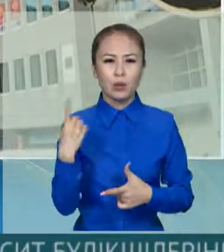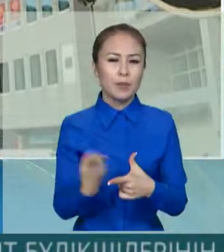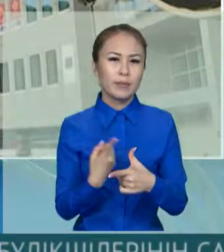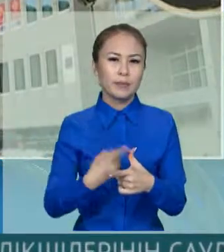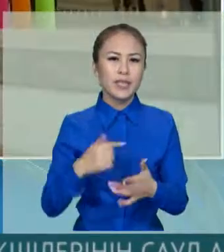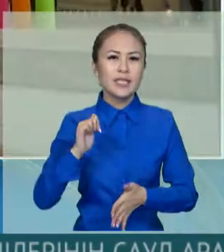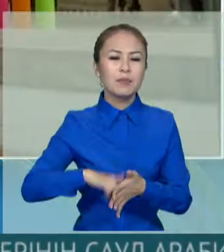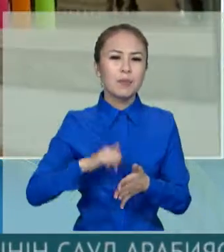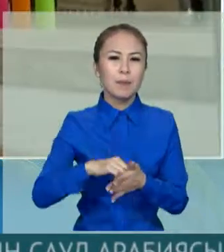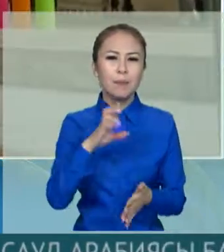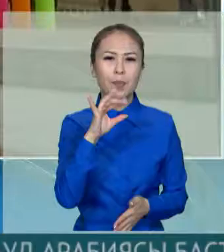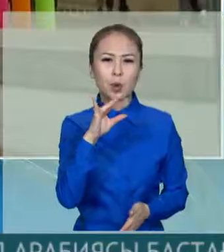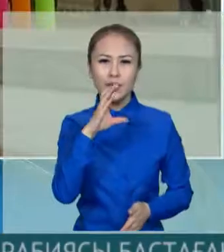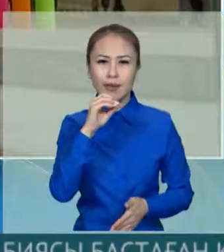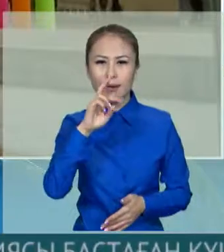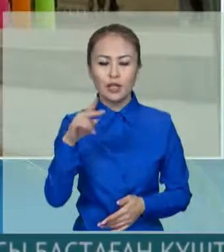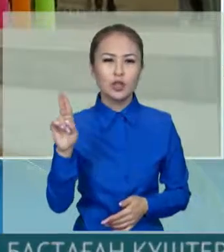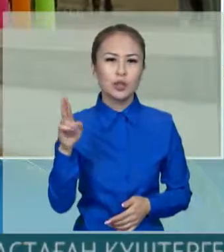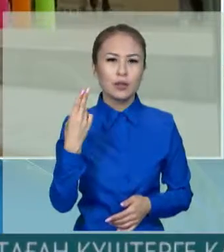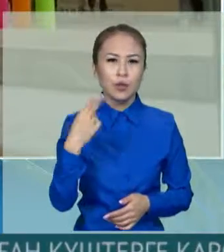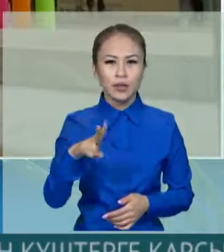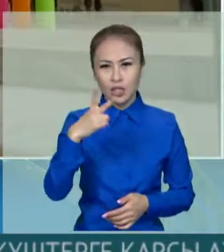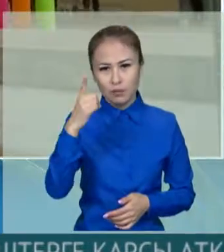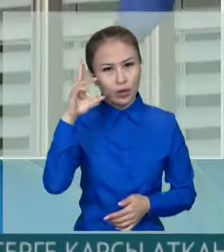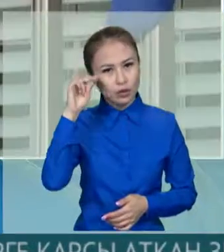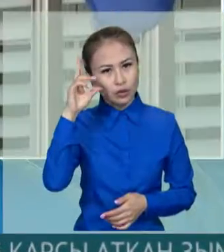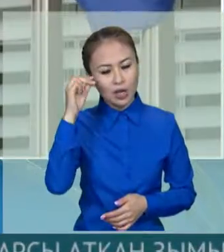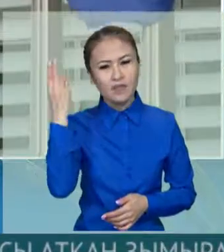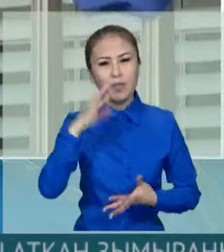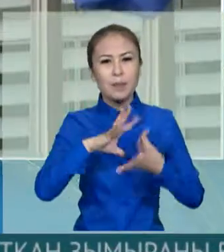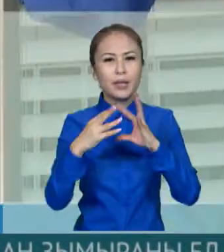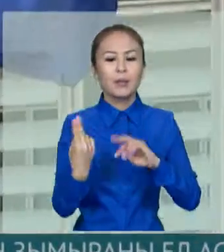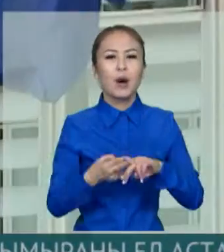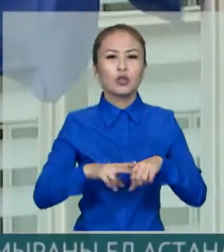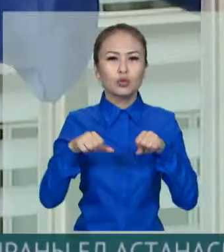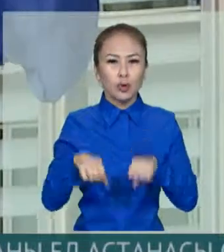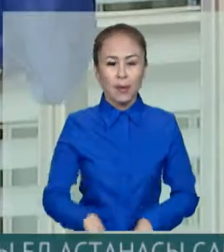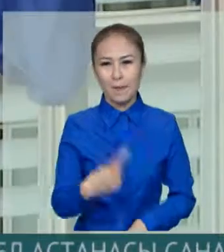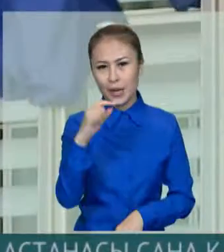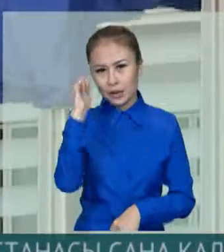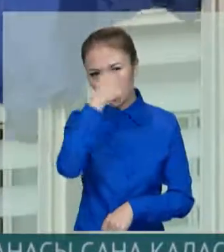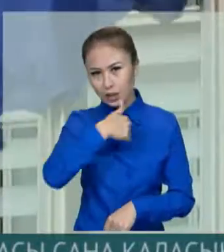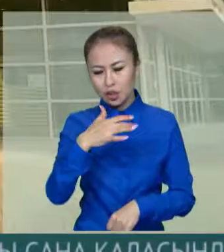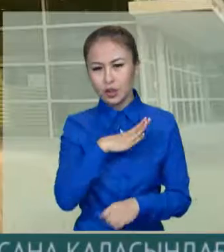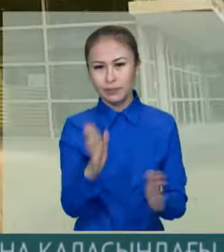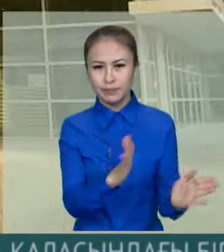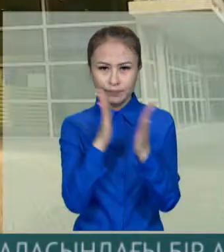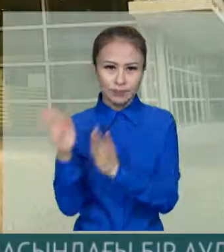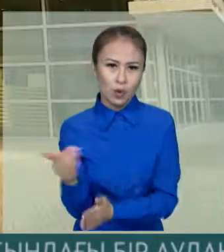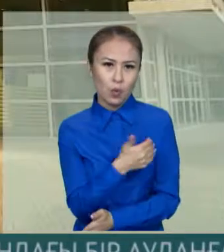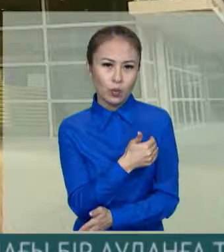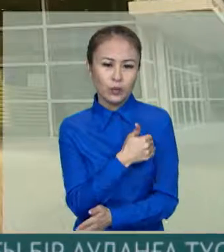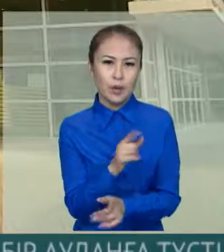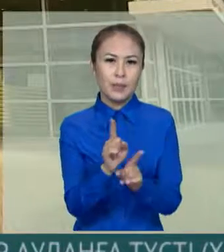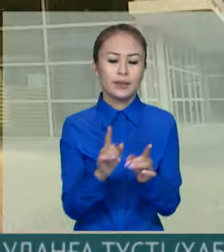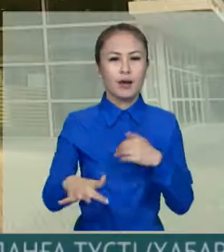Харт мәлімдеді. Себебі ресми Брюссель 1990-ның 21 күні швейцариялық биржалық құқты бір жылға шектеу туралы шешім қабылдады.